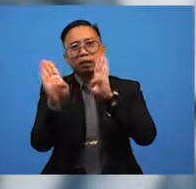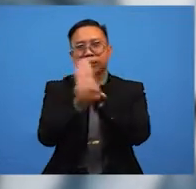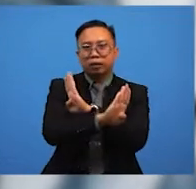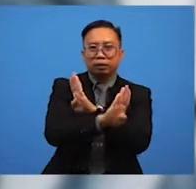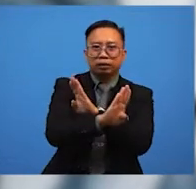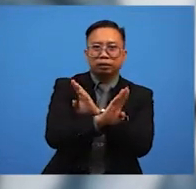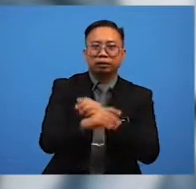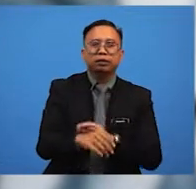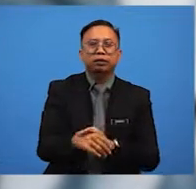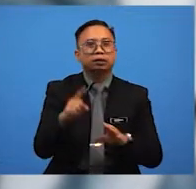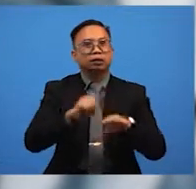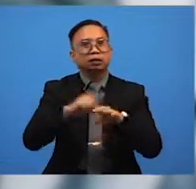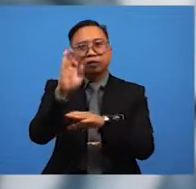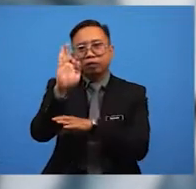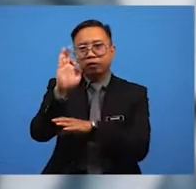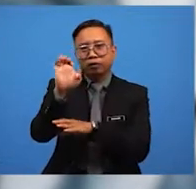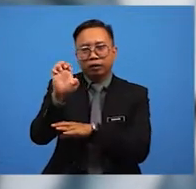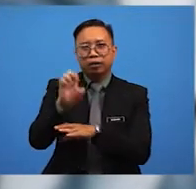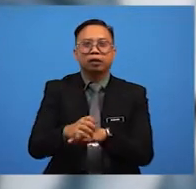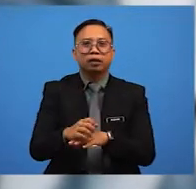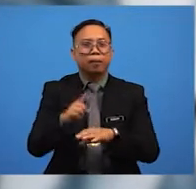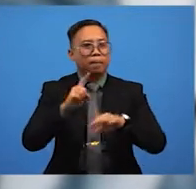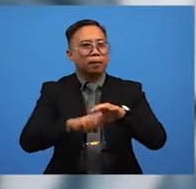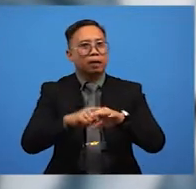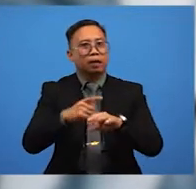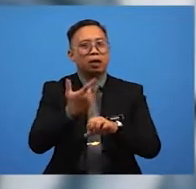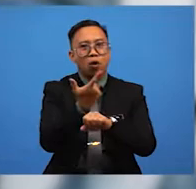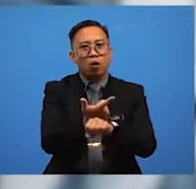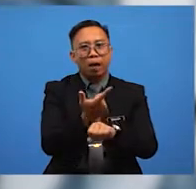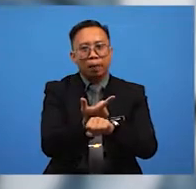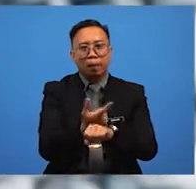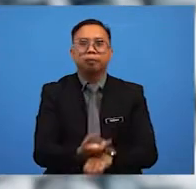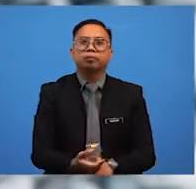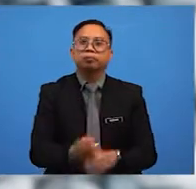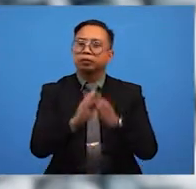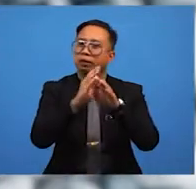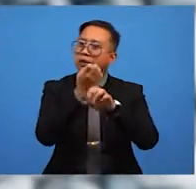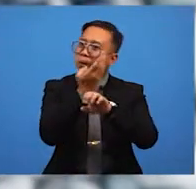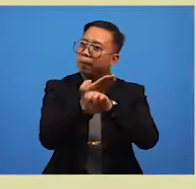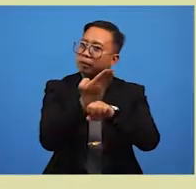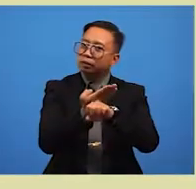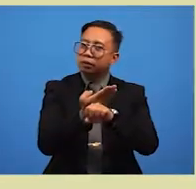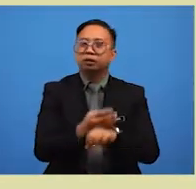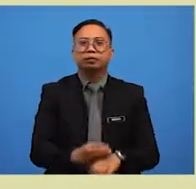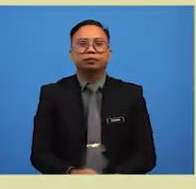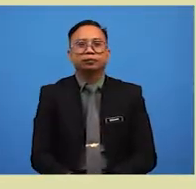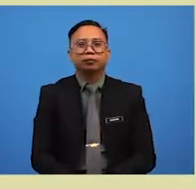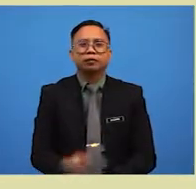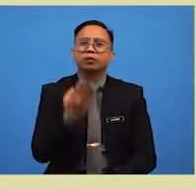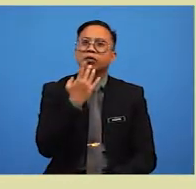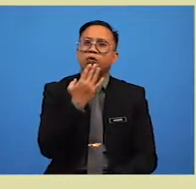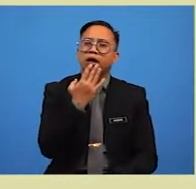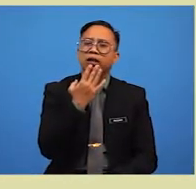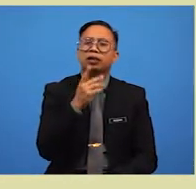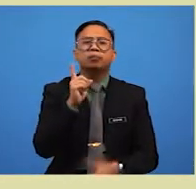mineral besi atau ferum pada logam dan menghasilkan besi oksida. Murid-murid, apakah warna besi